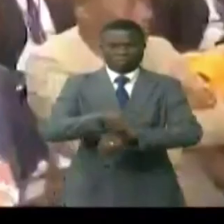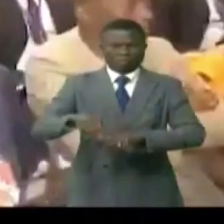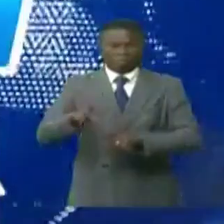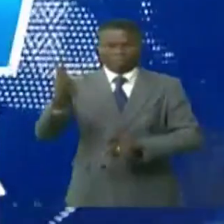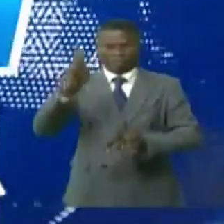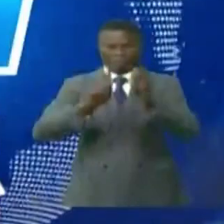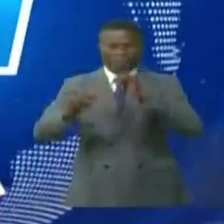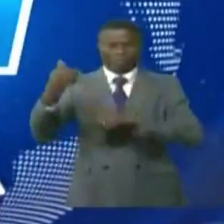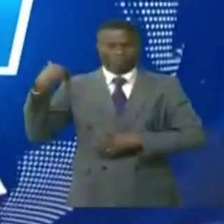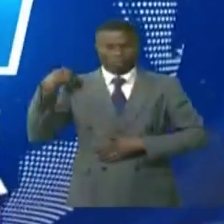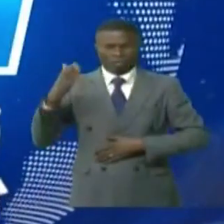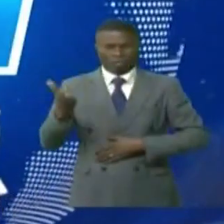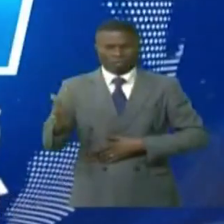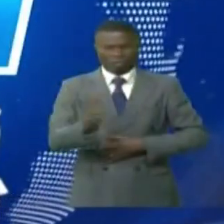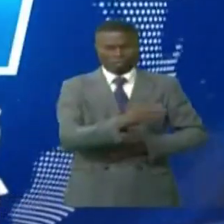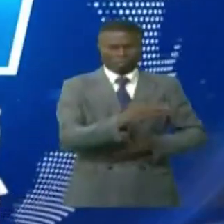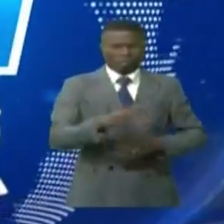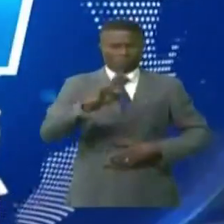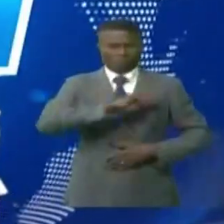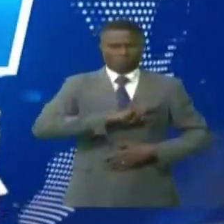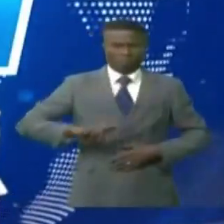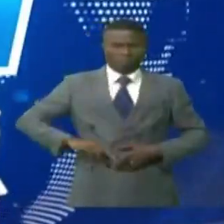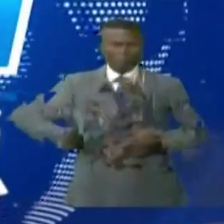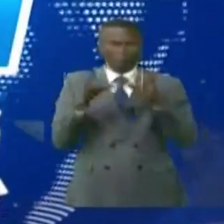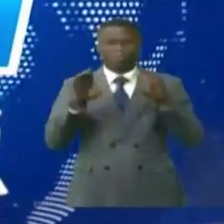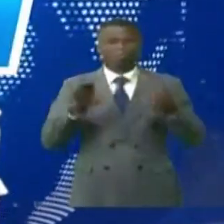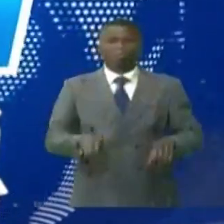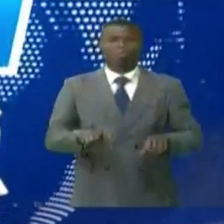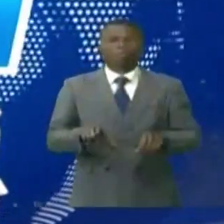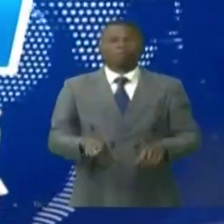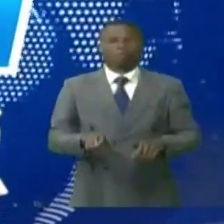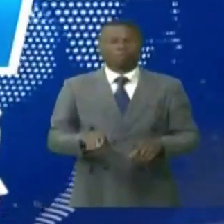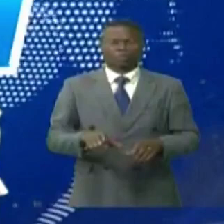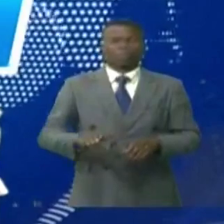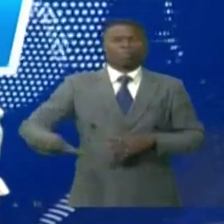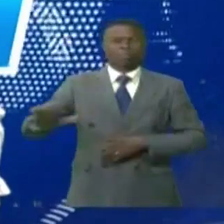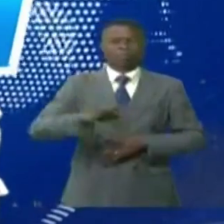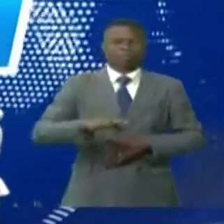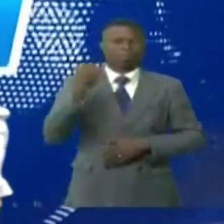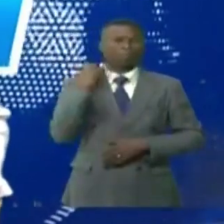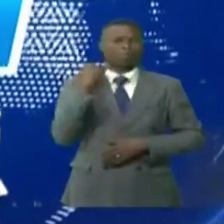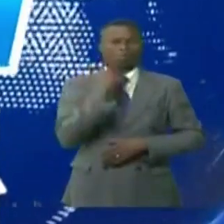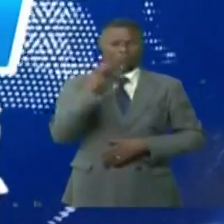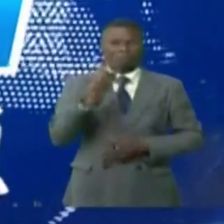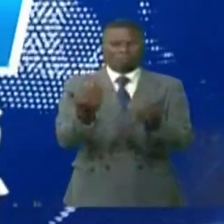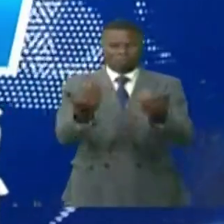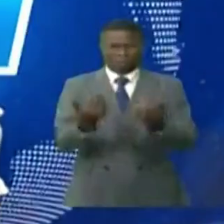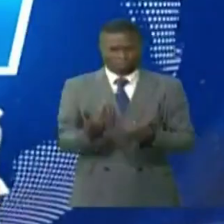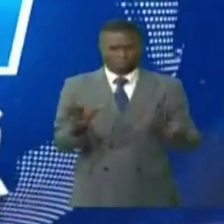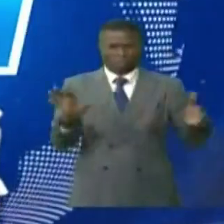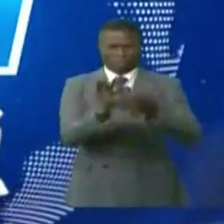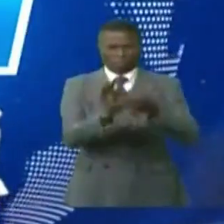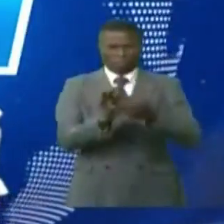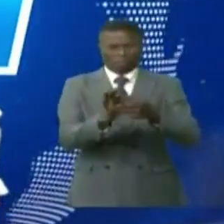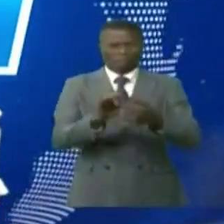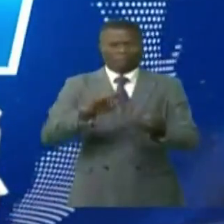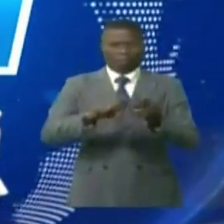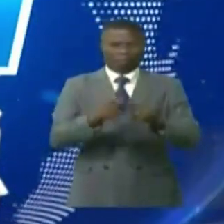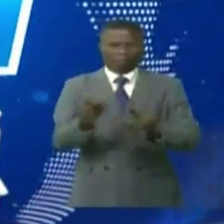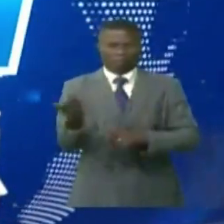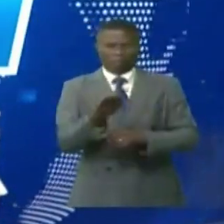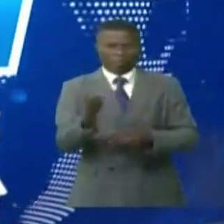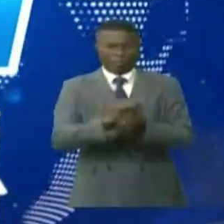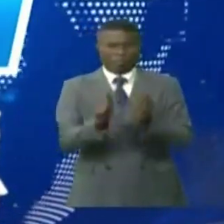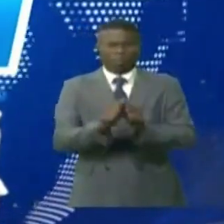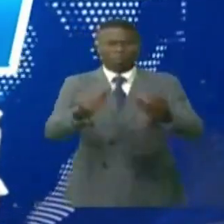l'administration publique. Et la République démocratique du Congo et l'État israélien veulent améliorer les liens de collaboration dans le